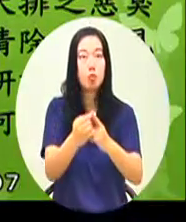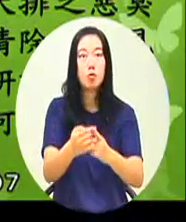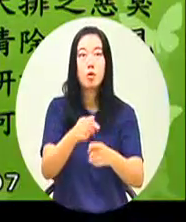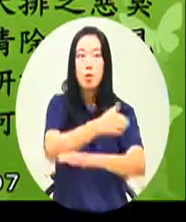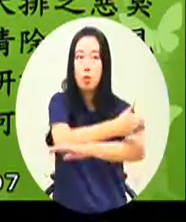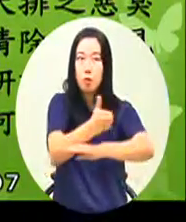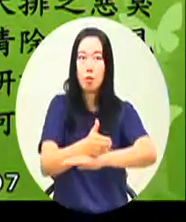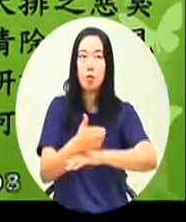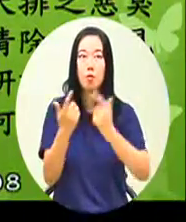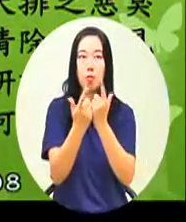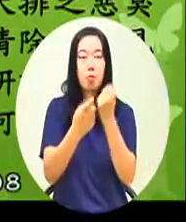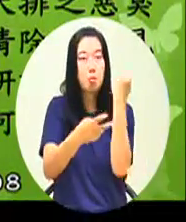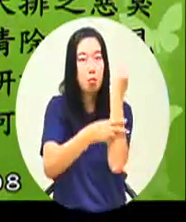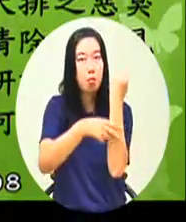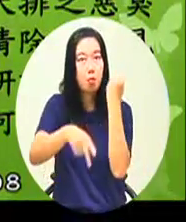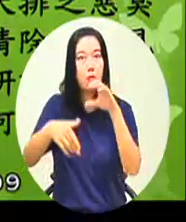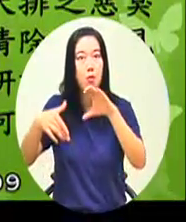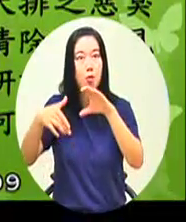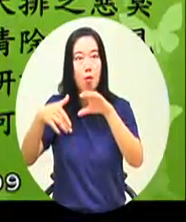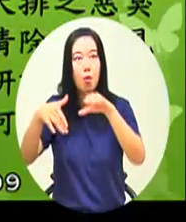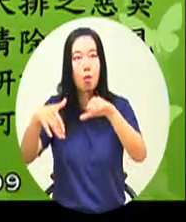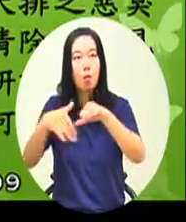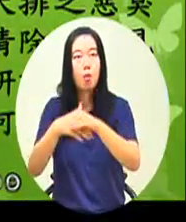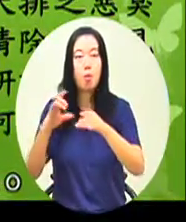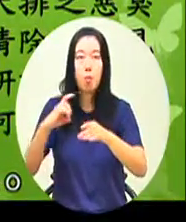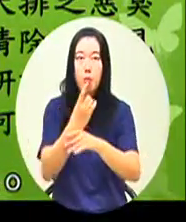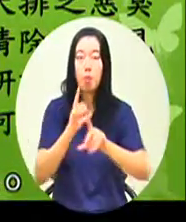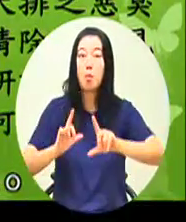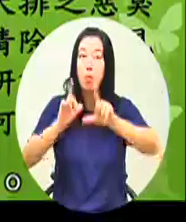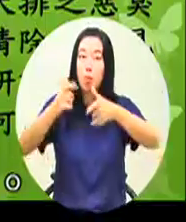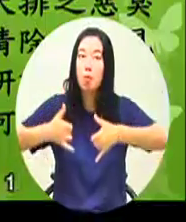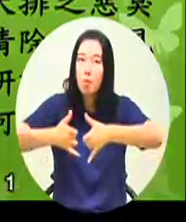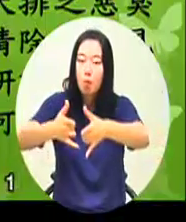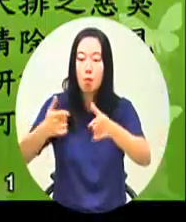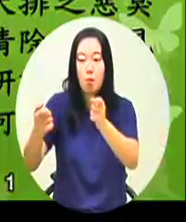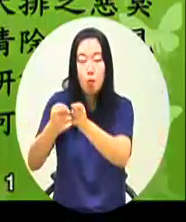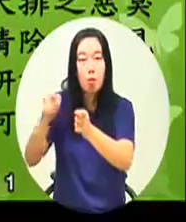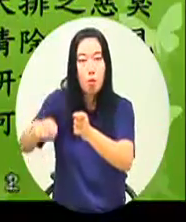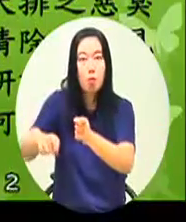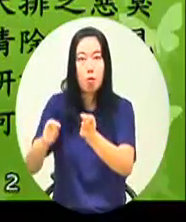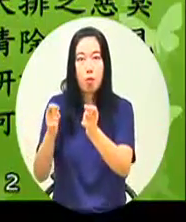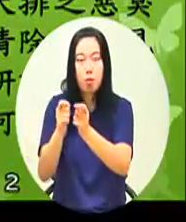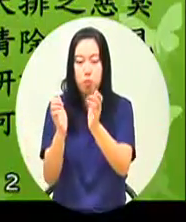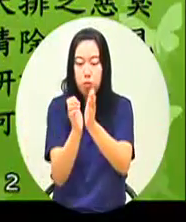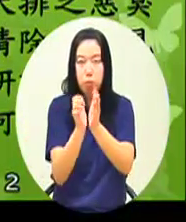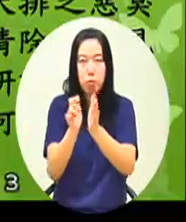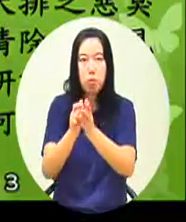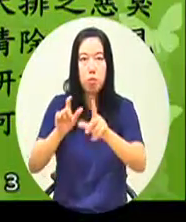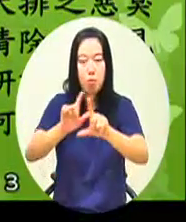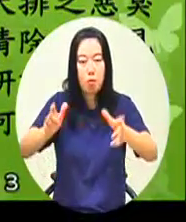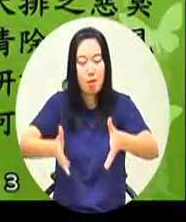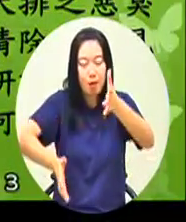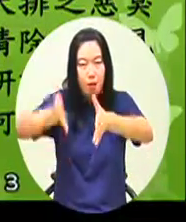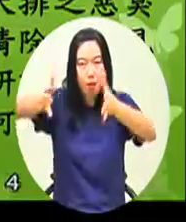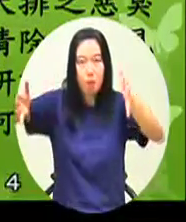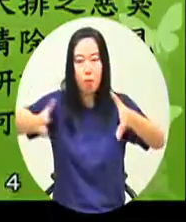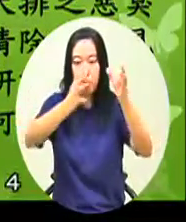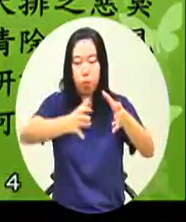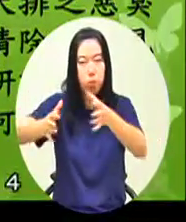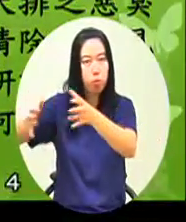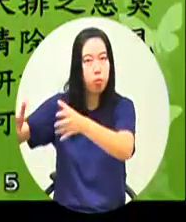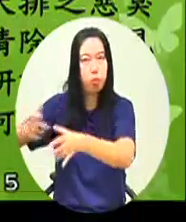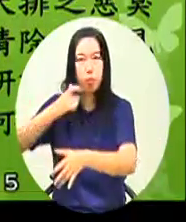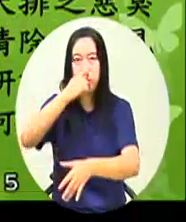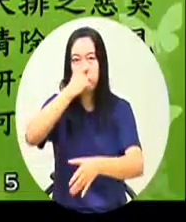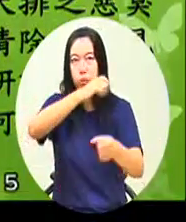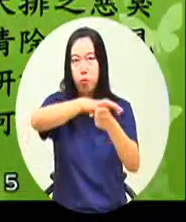的文龙东路过，目前遐将近。所有的大楼都盖在底下的所在，迄大楼已